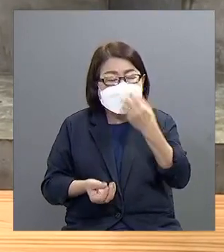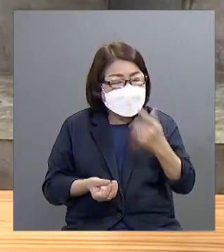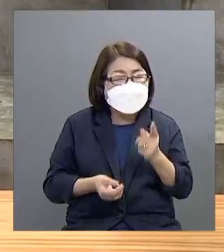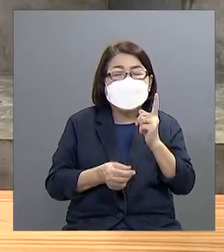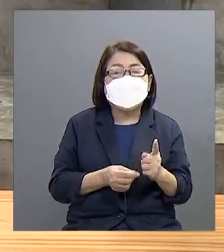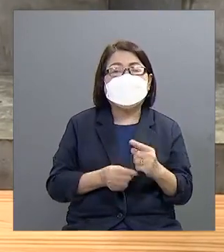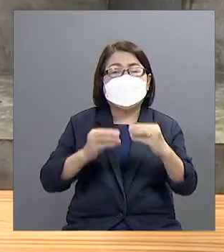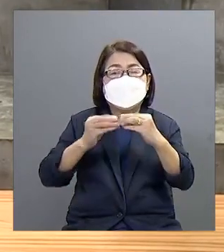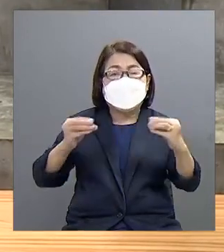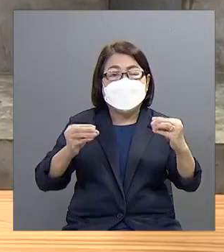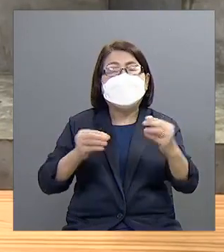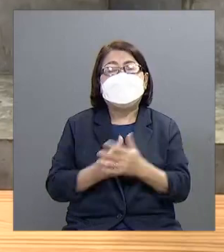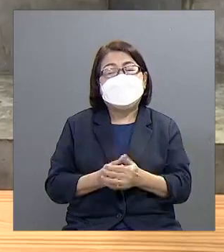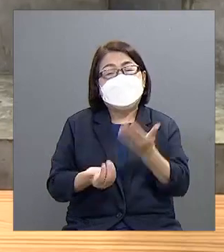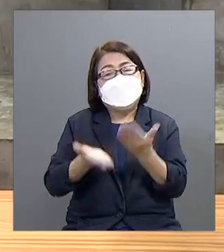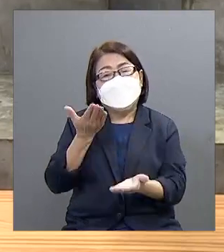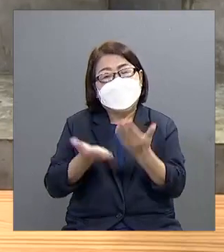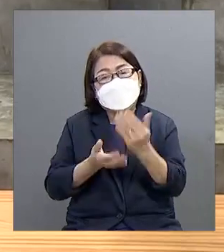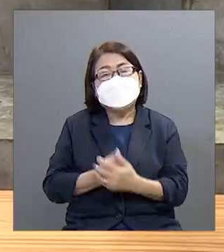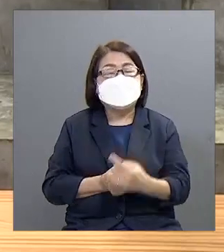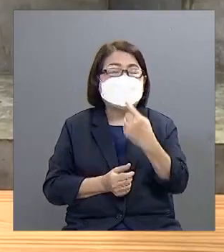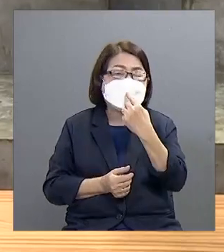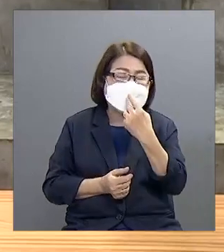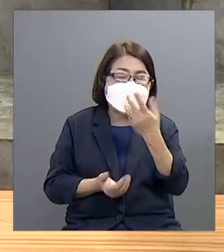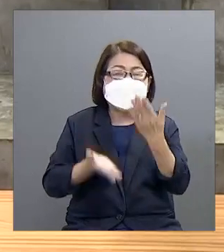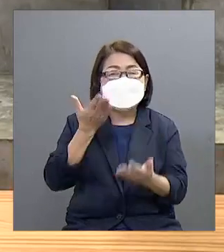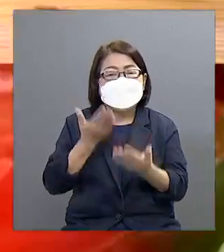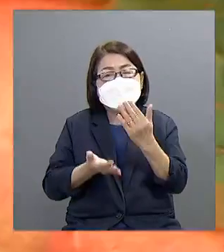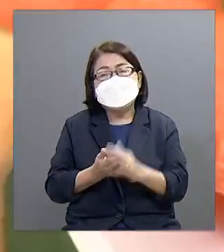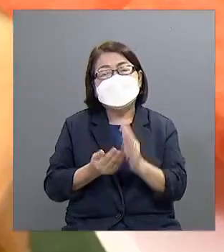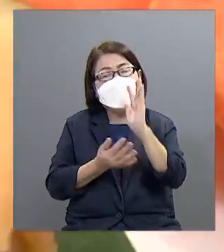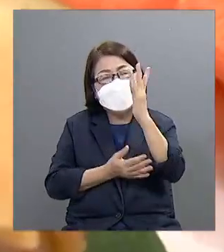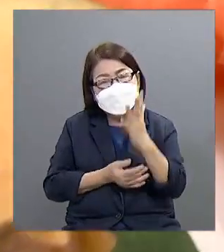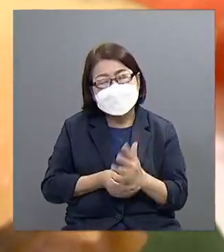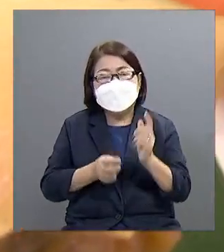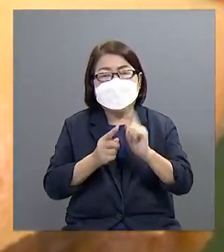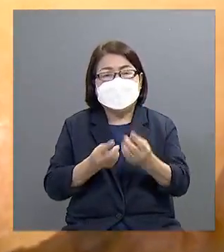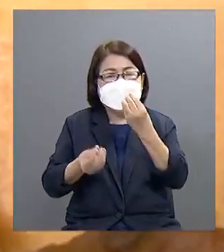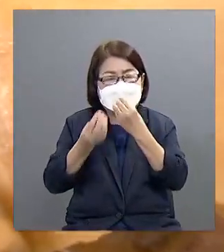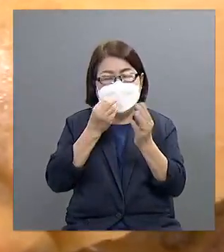แม้กระทั่งผักสลัดต่างๆนะคะก็จะทำให้เสริมสุขภาพดียิ่งขึ้นค่ะ